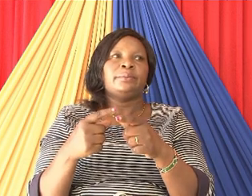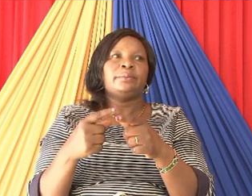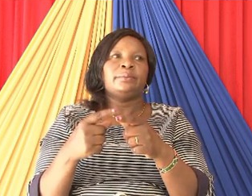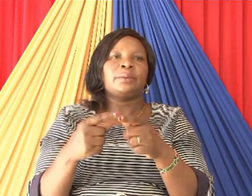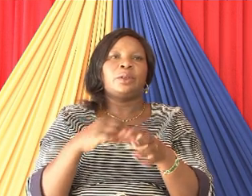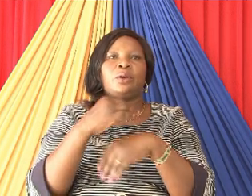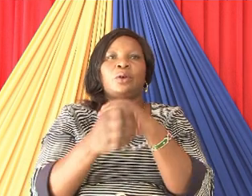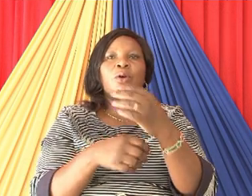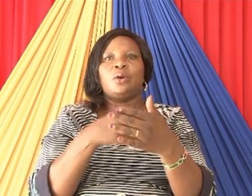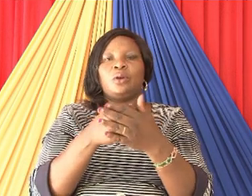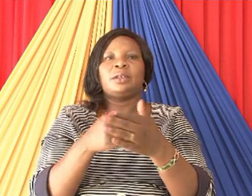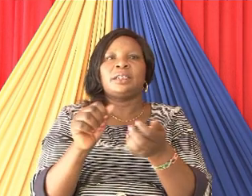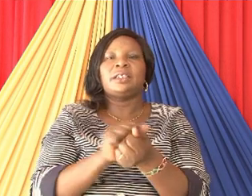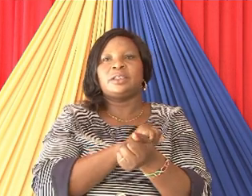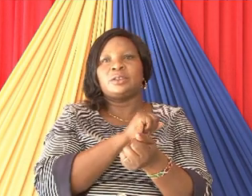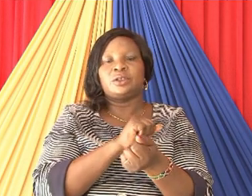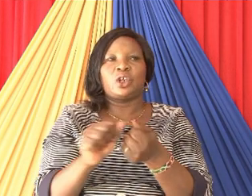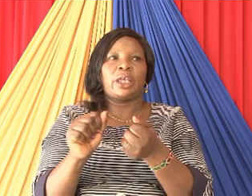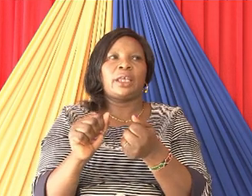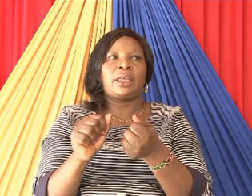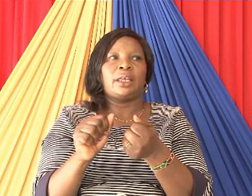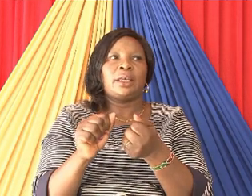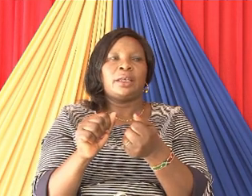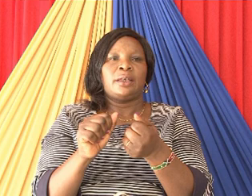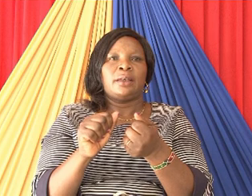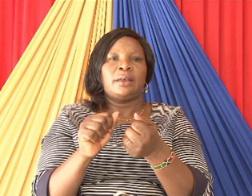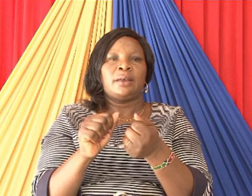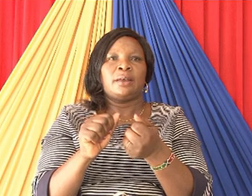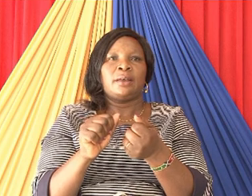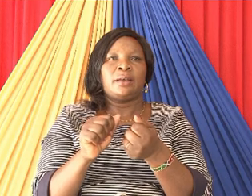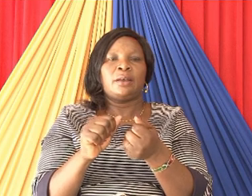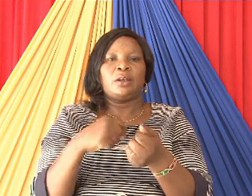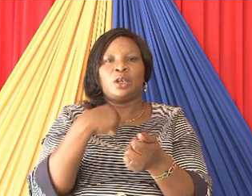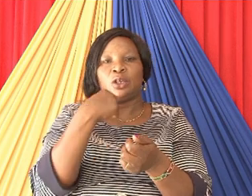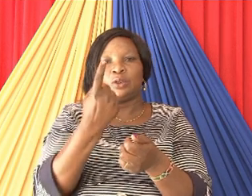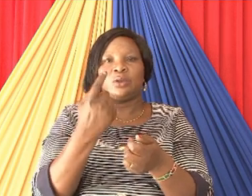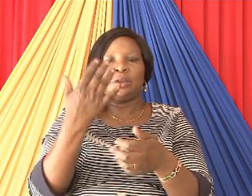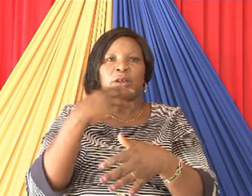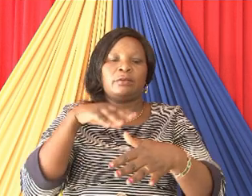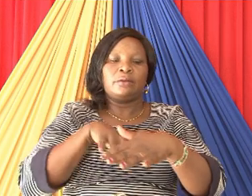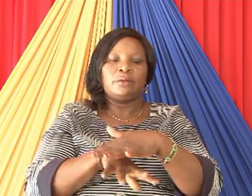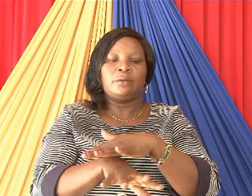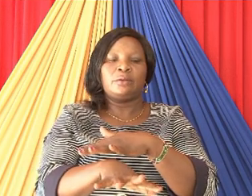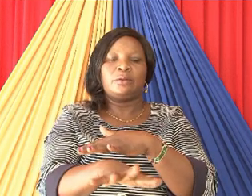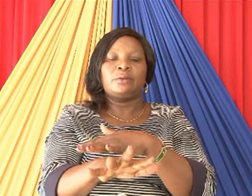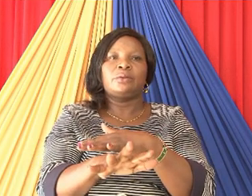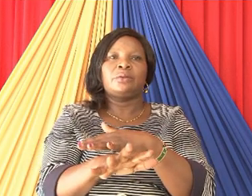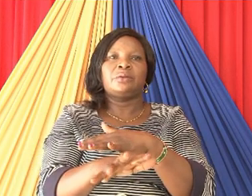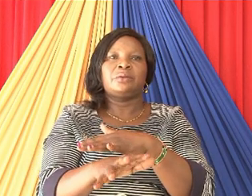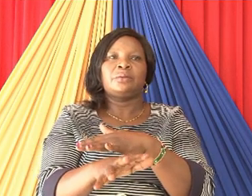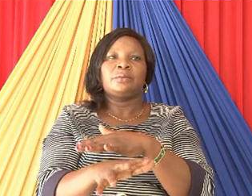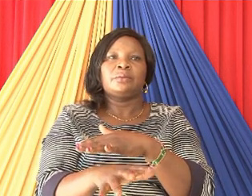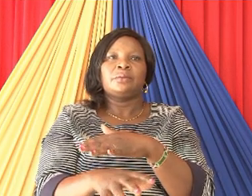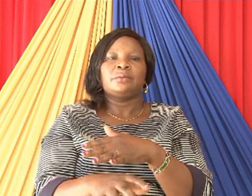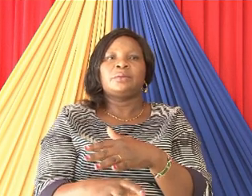ziliungua. Na kwa kuwa hazina mizizi zikanyauka.